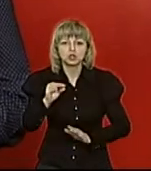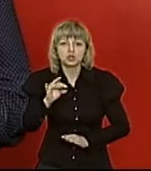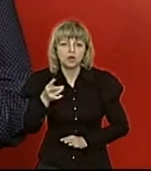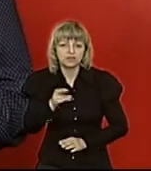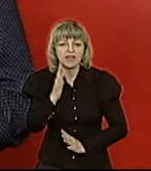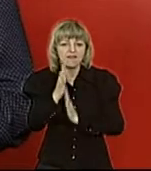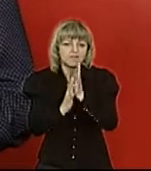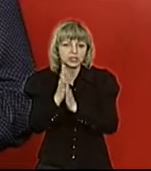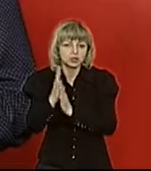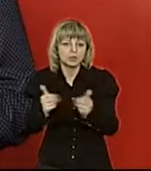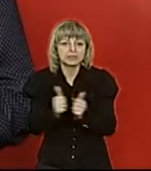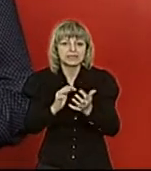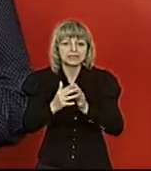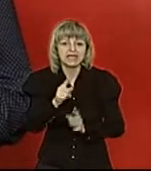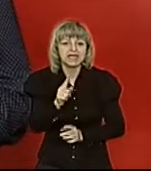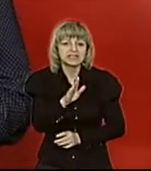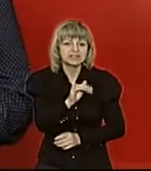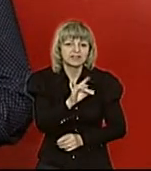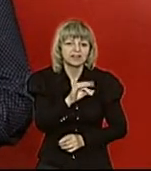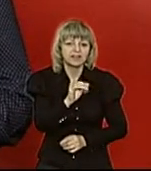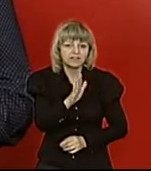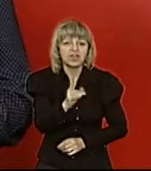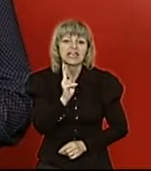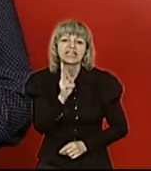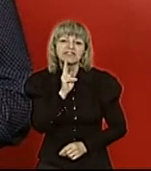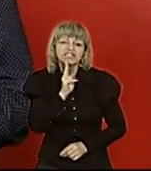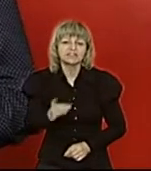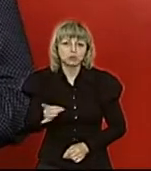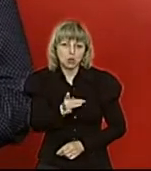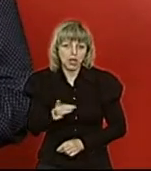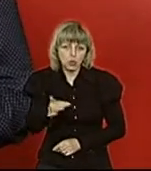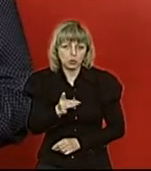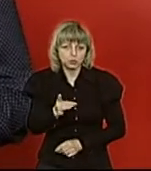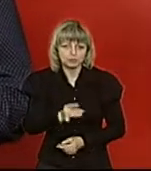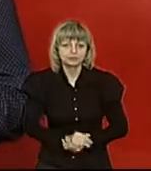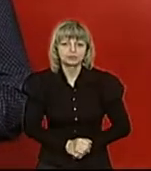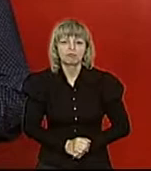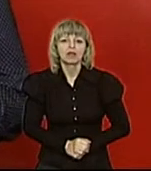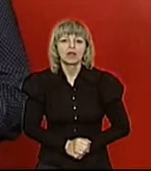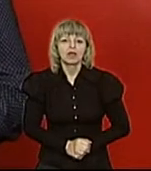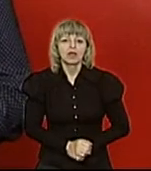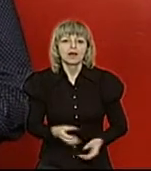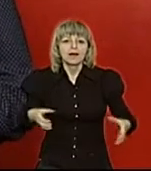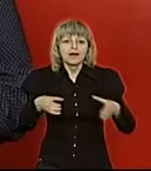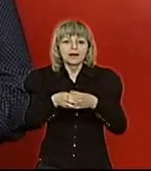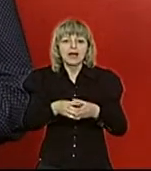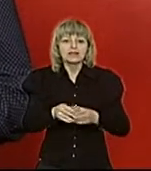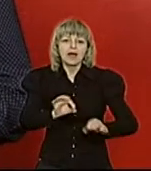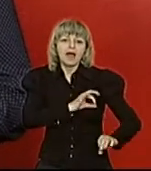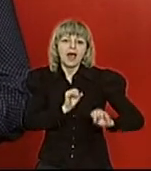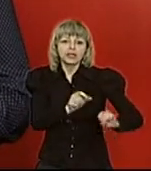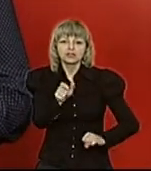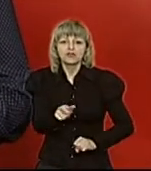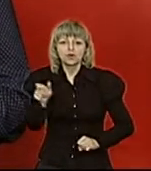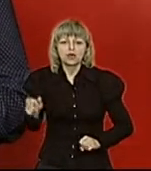в лісопосадці поблизу села Звірів Ковельського району, Ківерцівського району. Рада адвокатів Волині